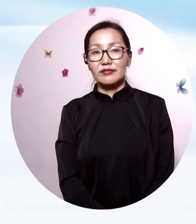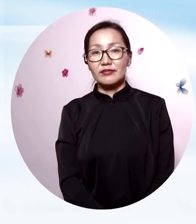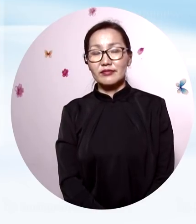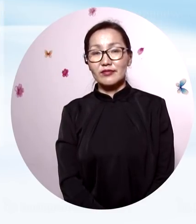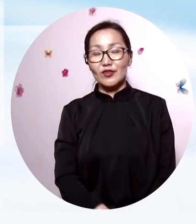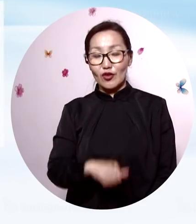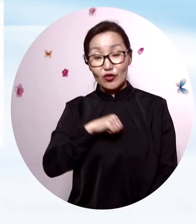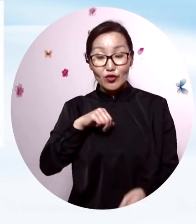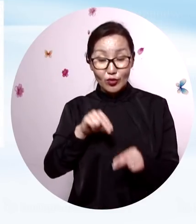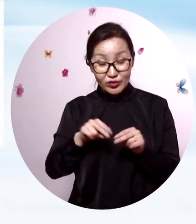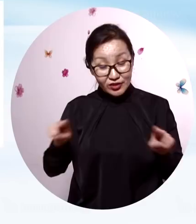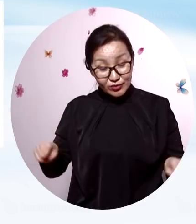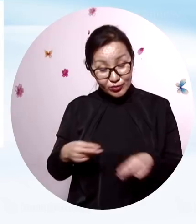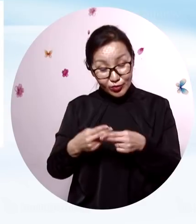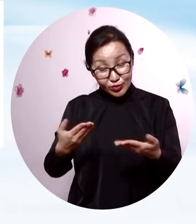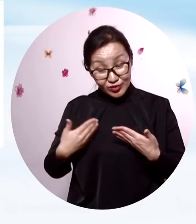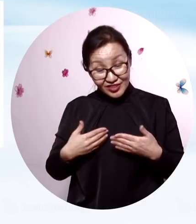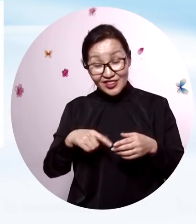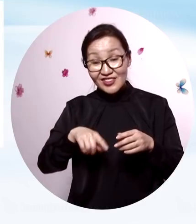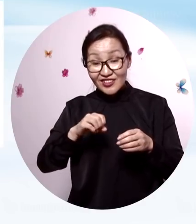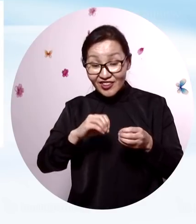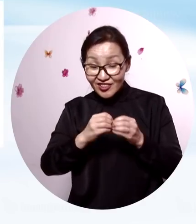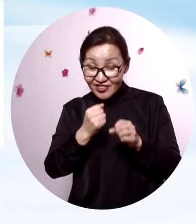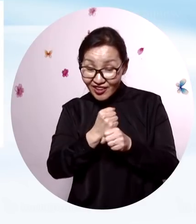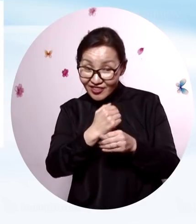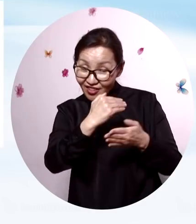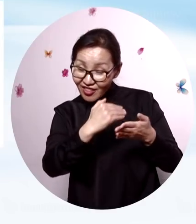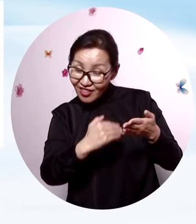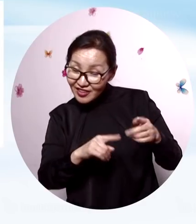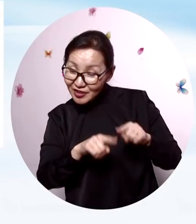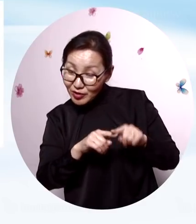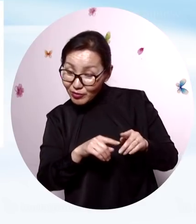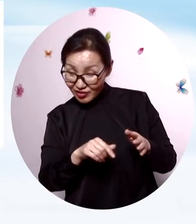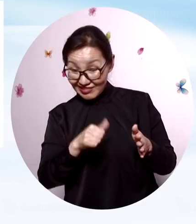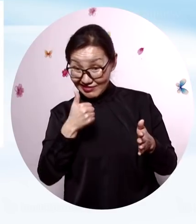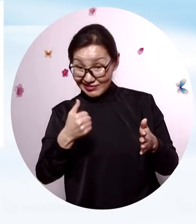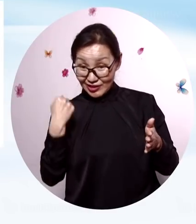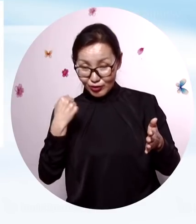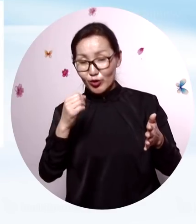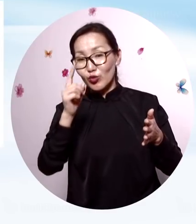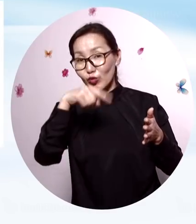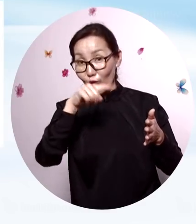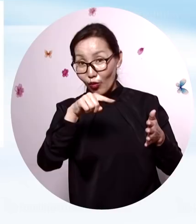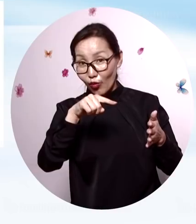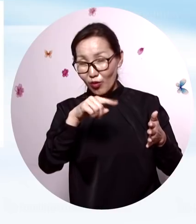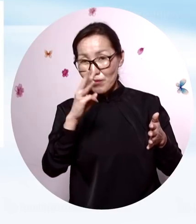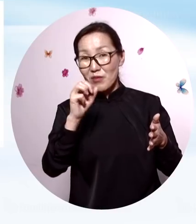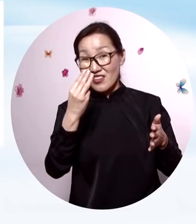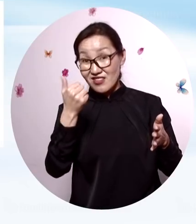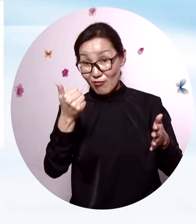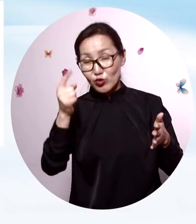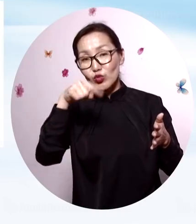За өөрийгөө үнэлнэ. Хүүхдүүд саяхан хийсэн ажлаа эхлээч тань чадсан болвол маш сайн таньсан бол дугуй